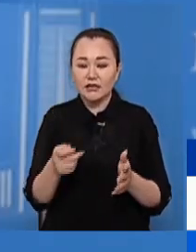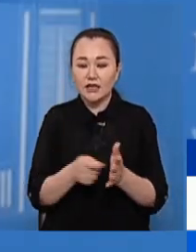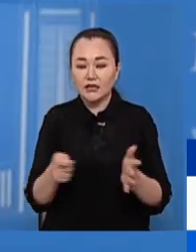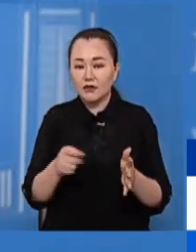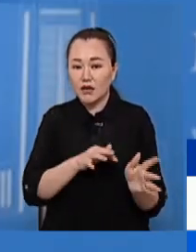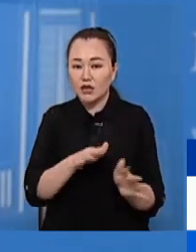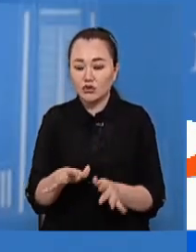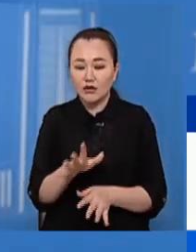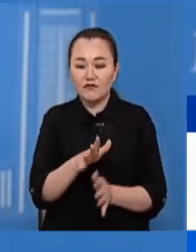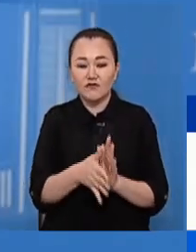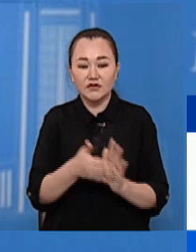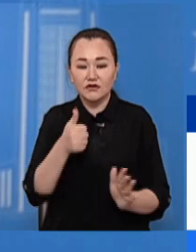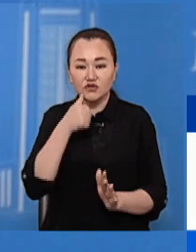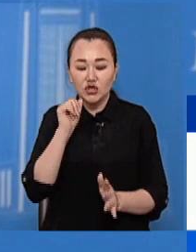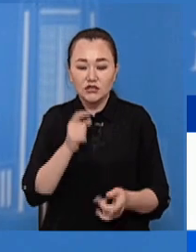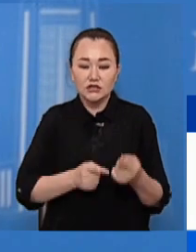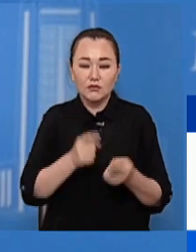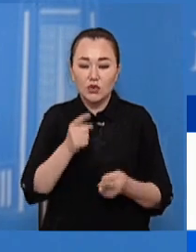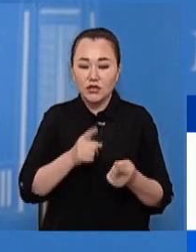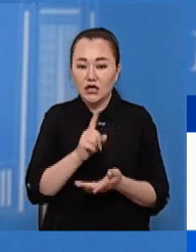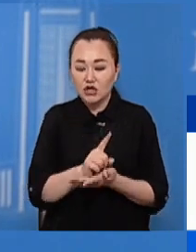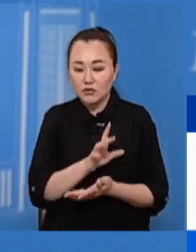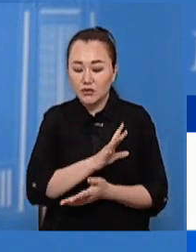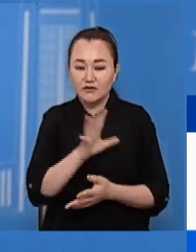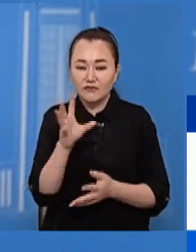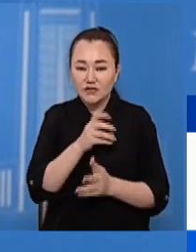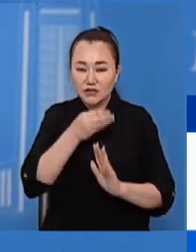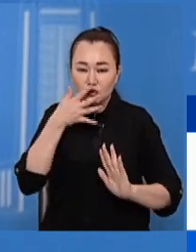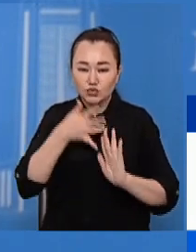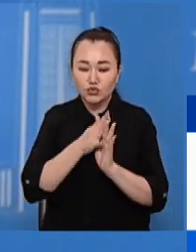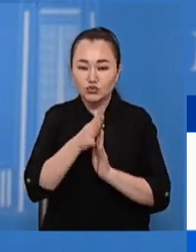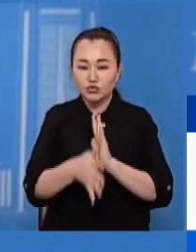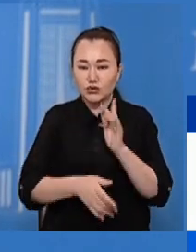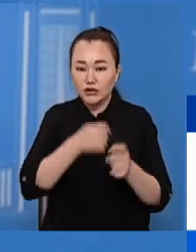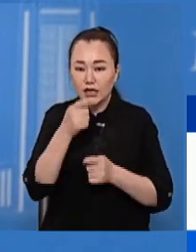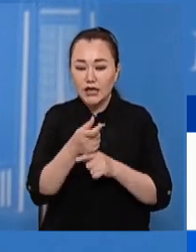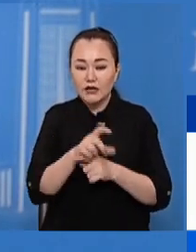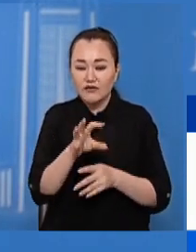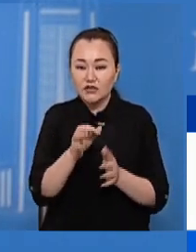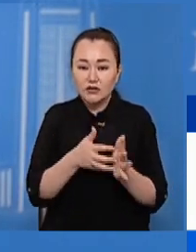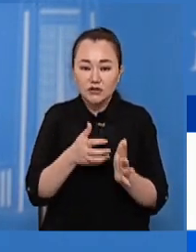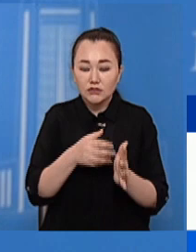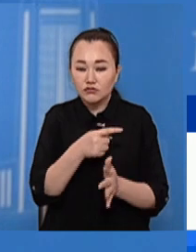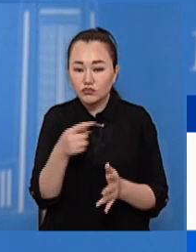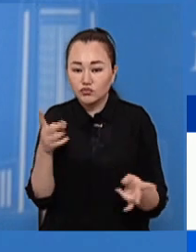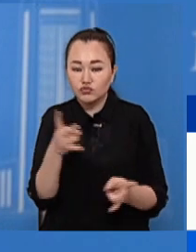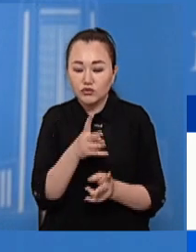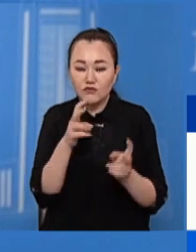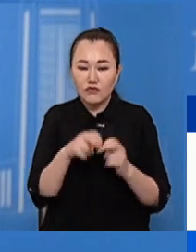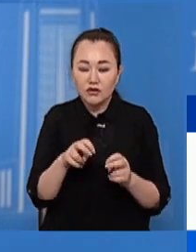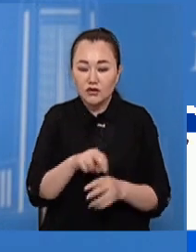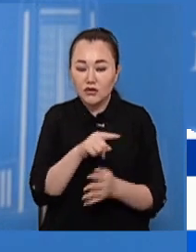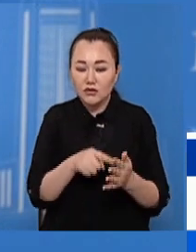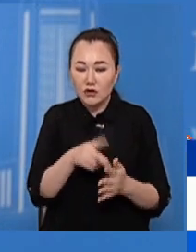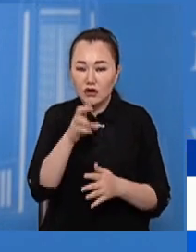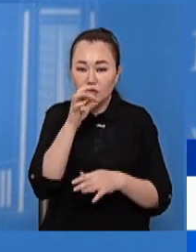Тендерные процедуры, вызвавшие вчера споры, должны быть всесторонне изучены. И в случае обнаружения недостатков следует рассмотреть вопрос об